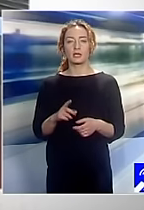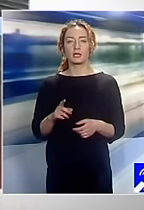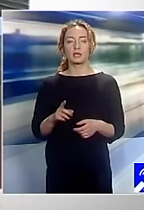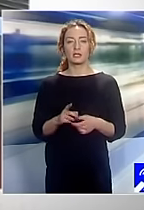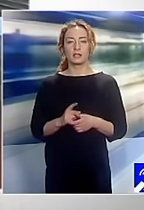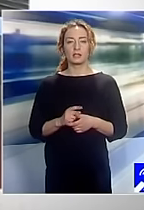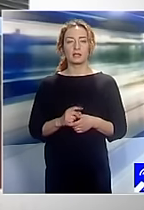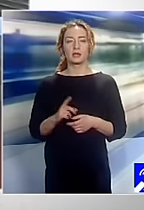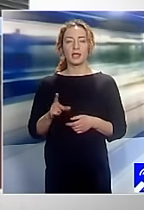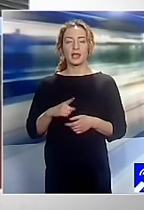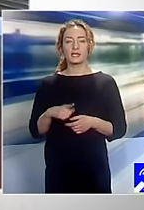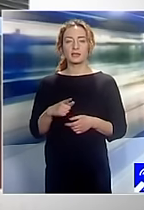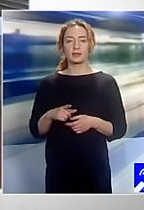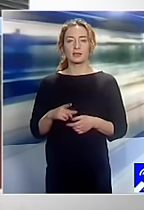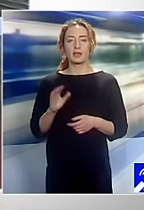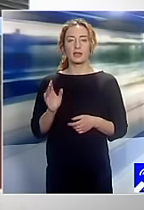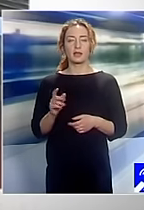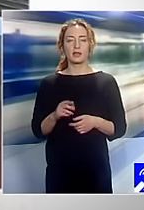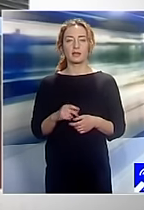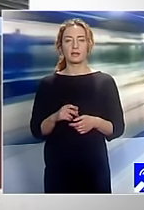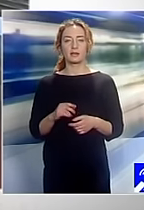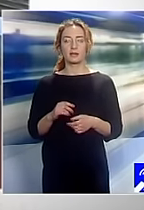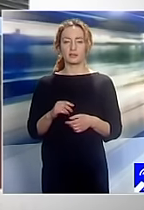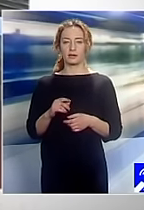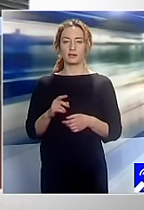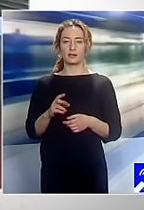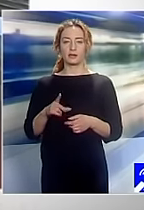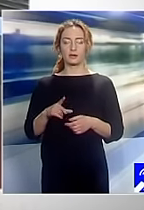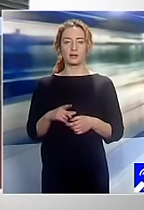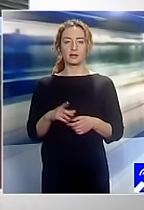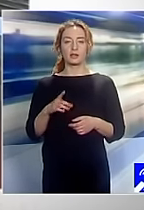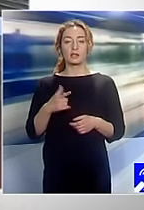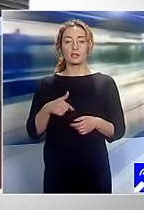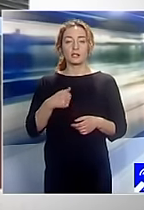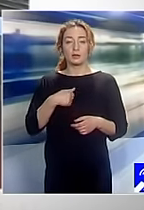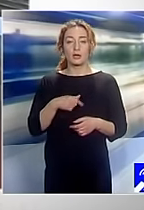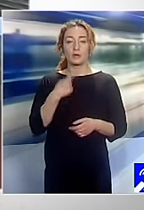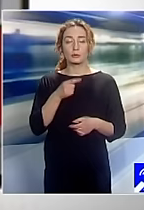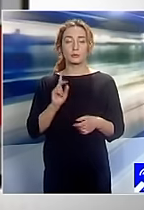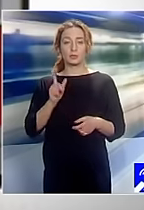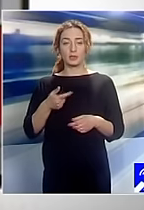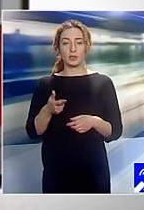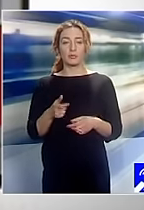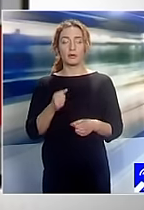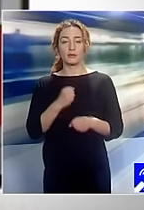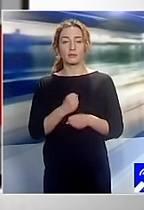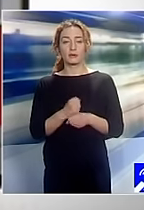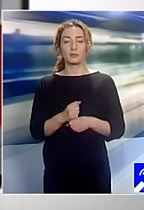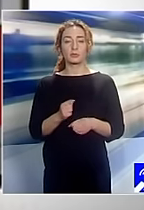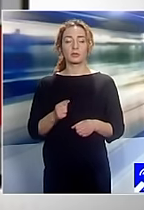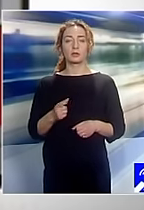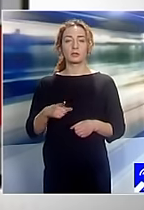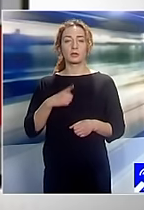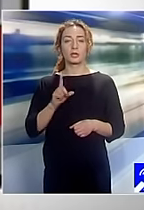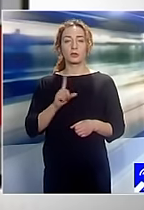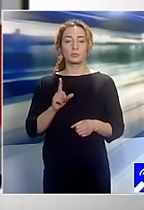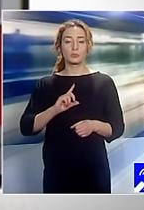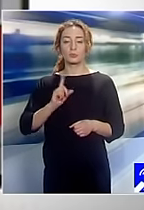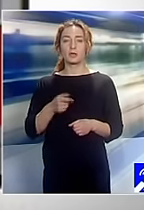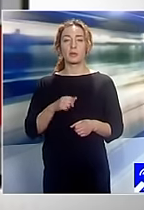sperie. Indicațiile care le dau colegii noștri și de la București, de la Institutul Național, de la Matei Balș, sunt nu